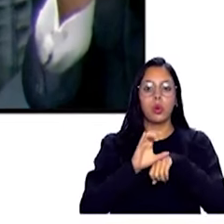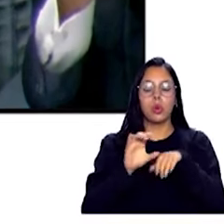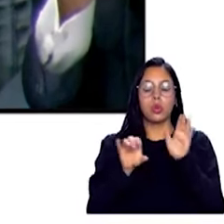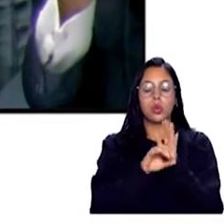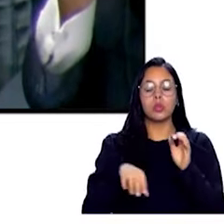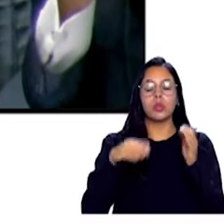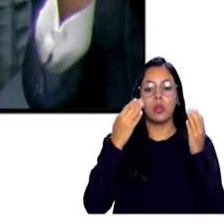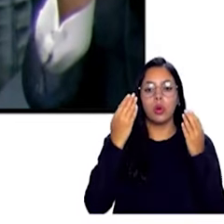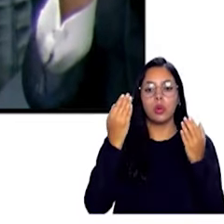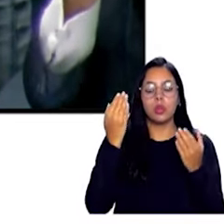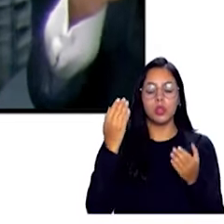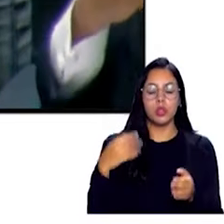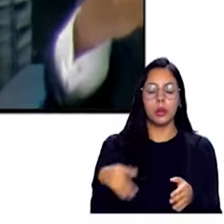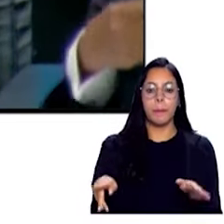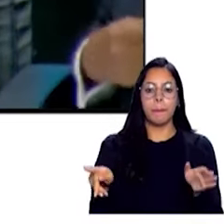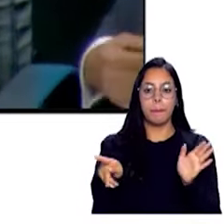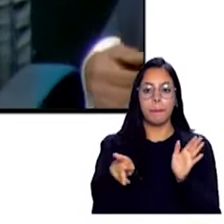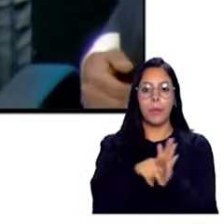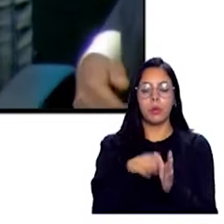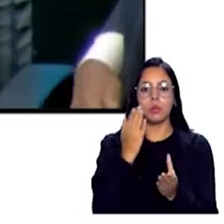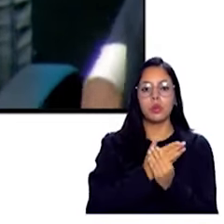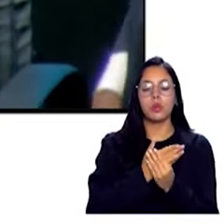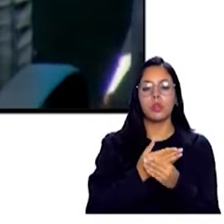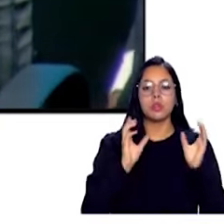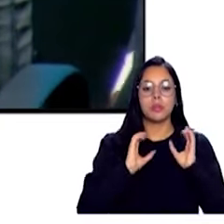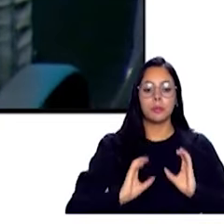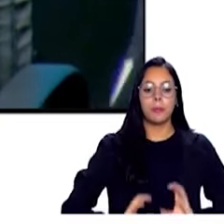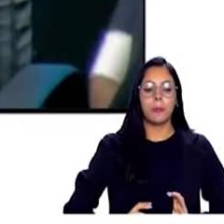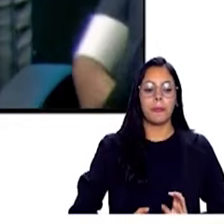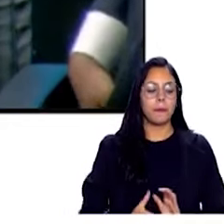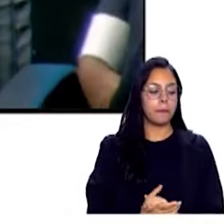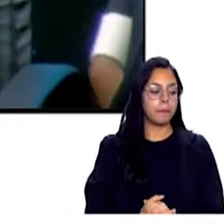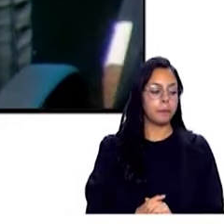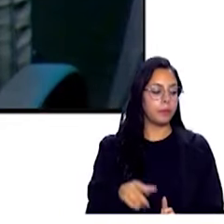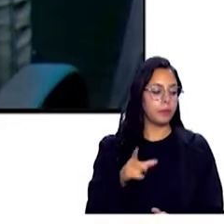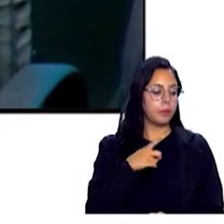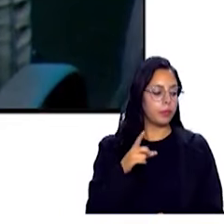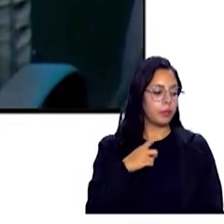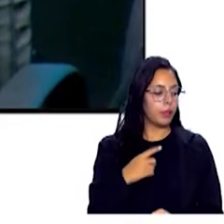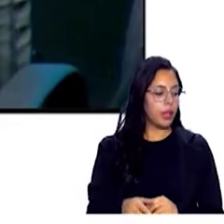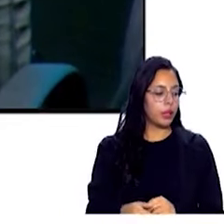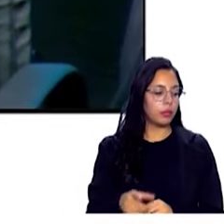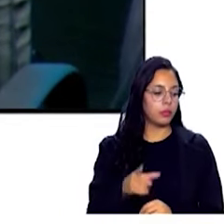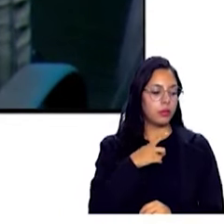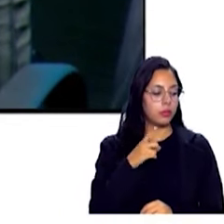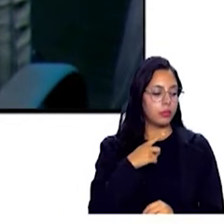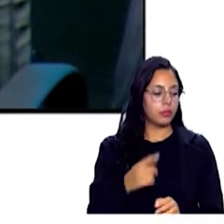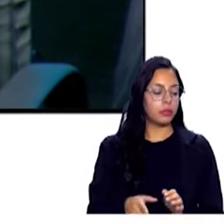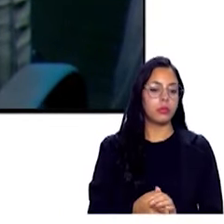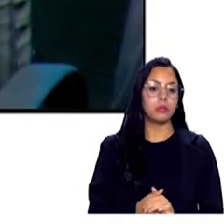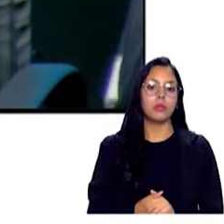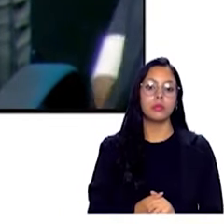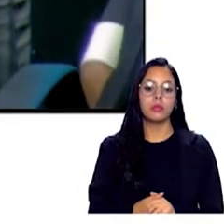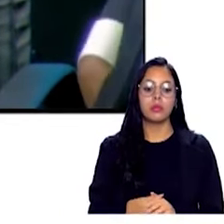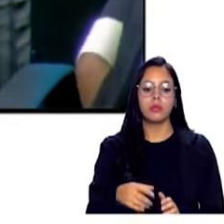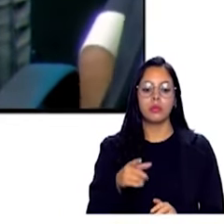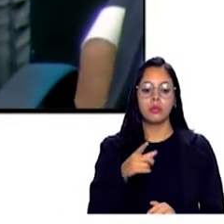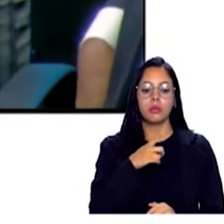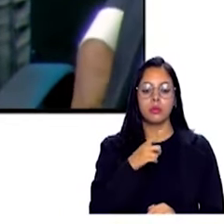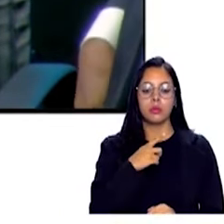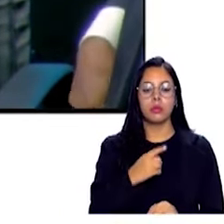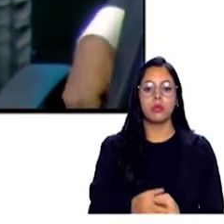dans une seule Petite phrase si vous allez regarder un code de procédure civil français vous